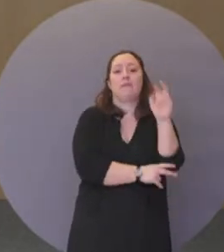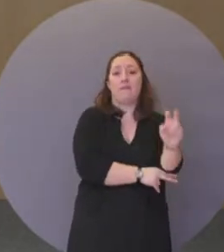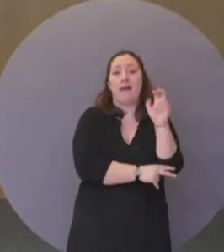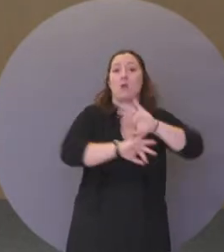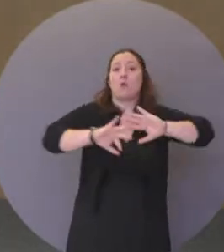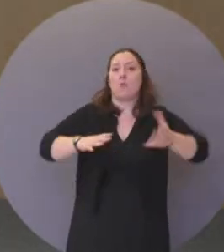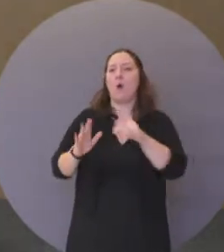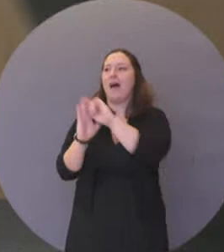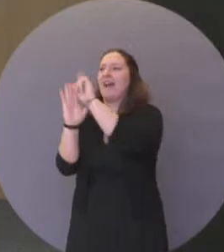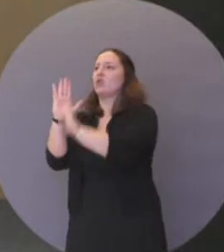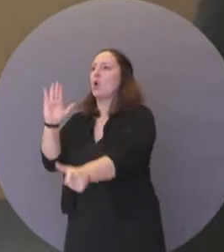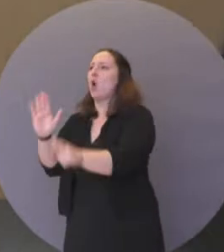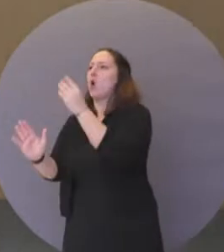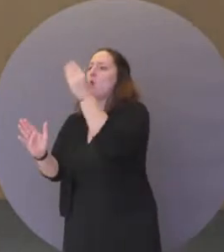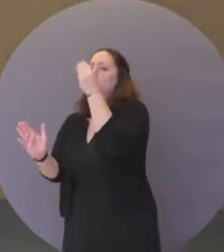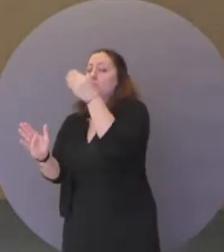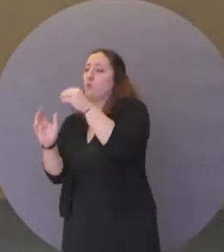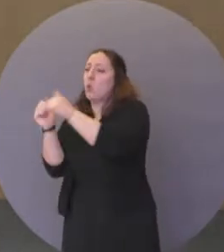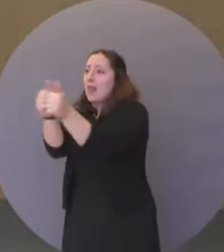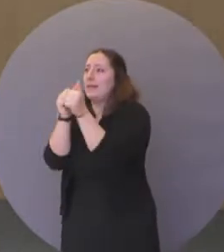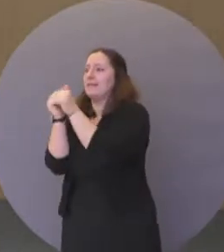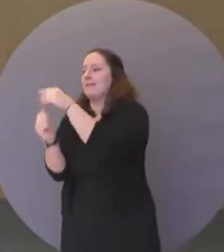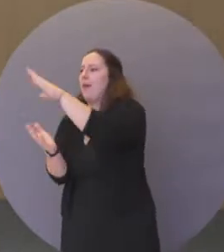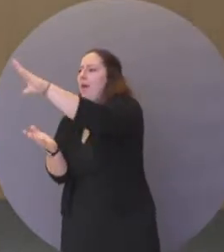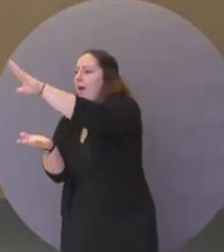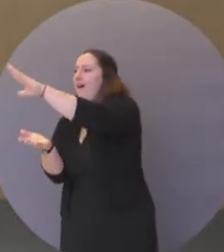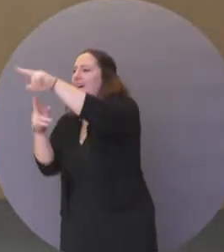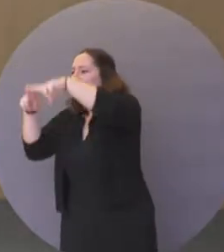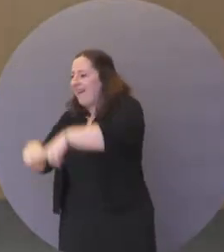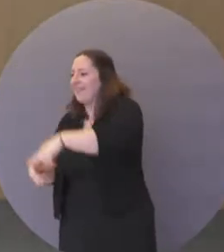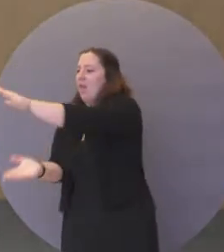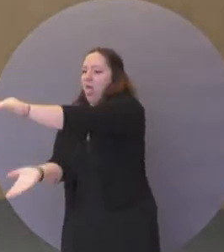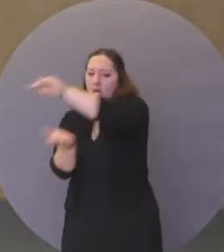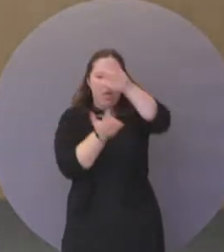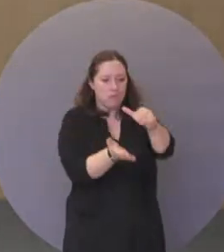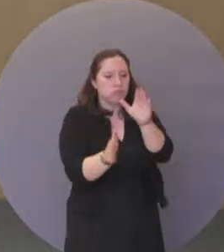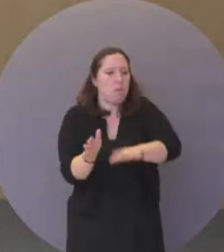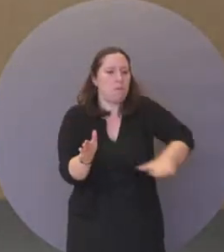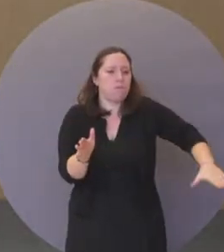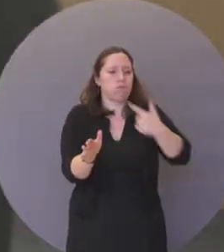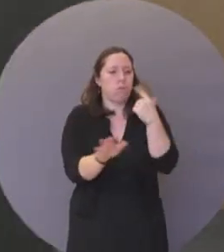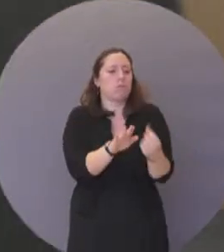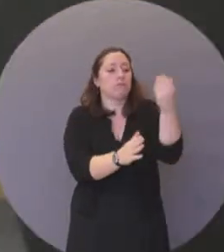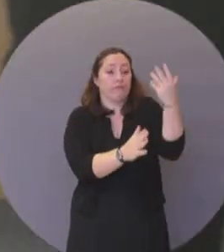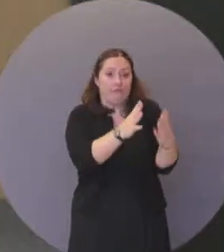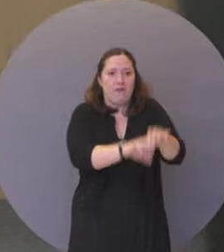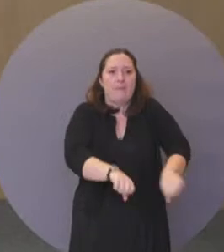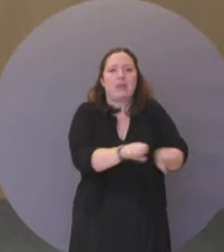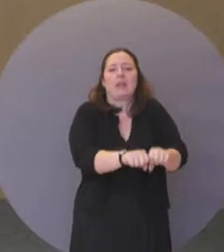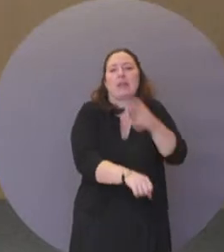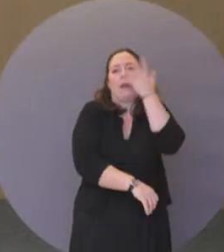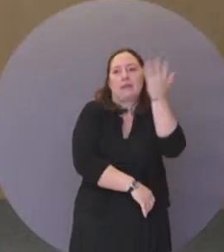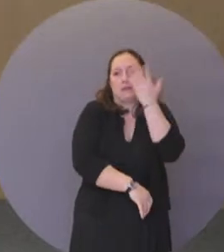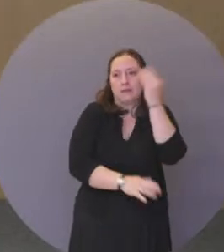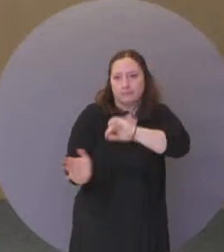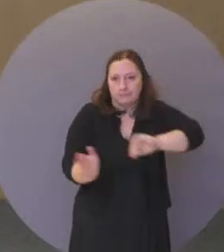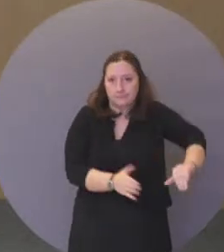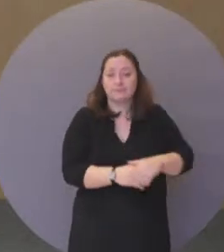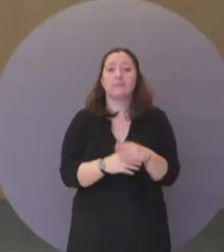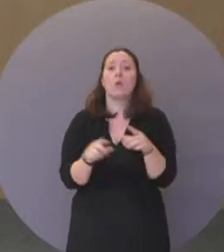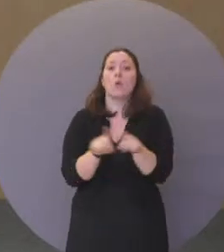je ne voudrais pas passer non plus soucis dense notre démarche d'écologie industrielle et territoriale sur nos ports